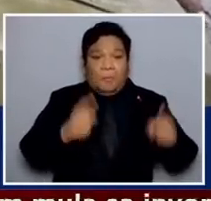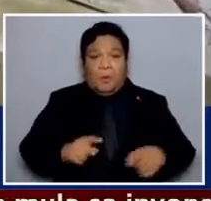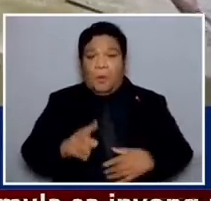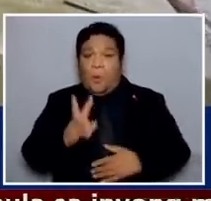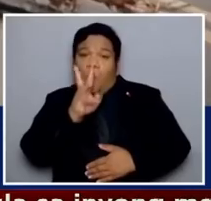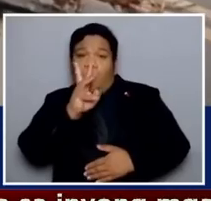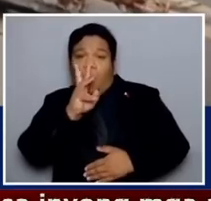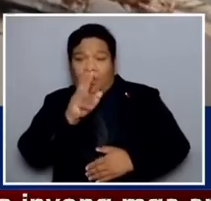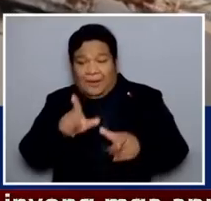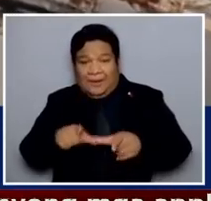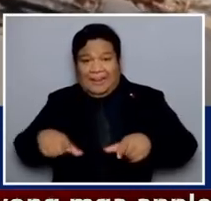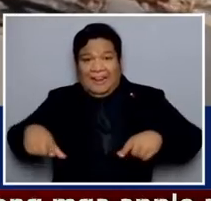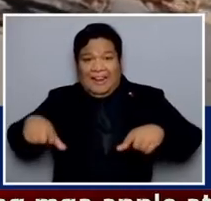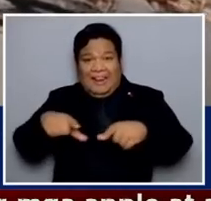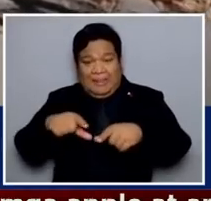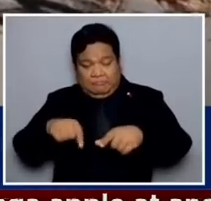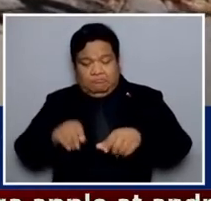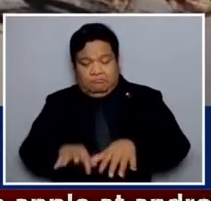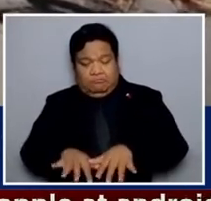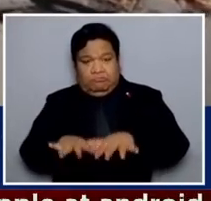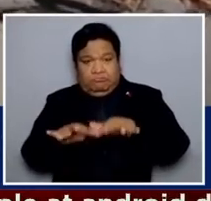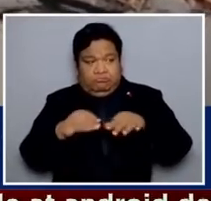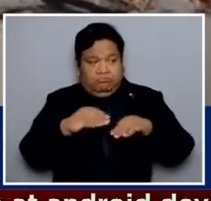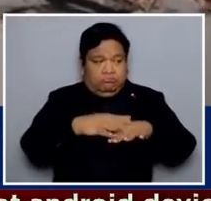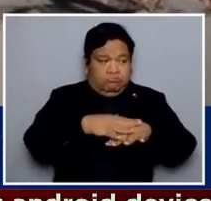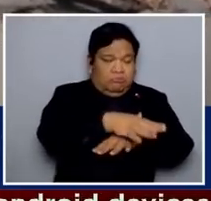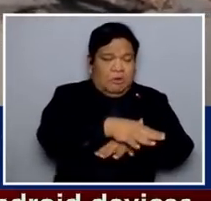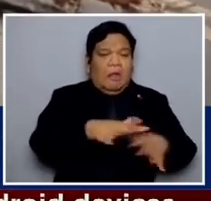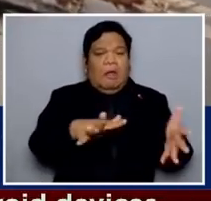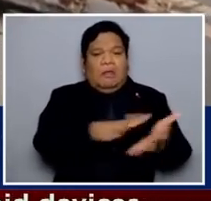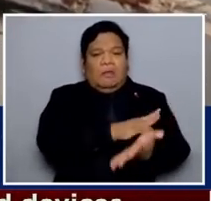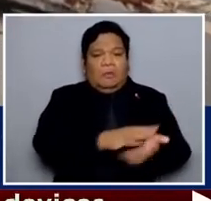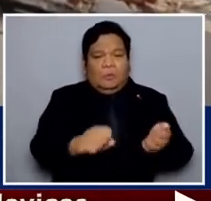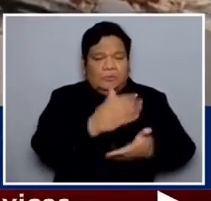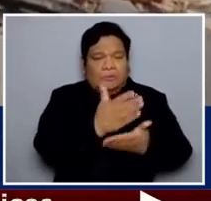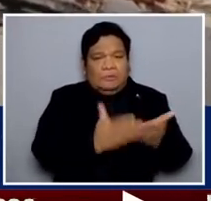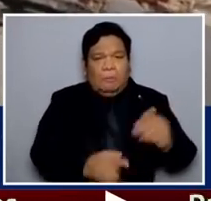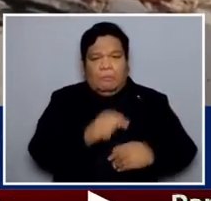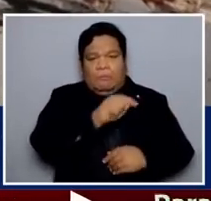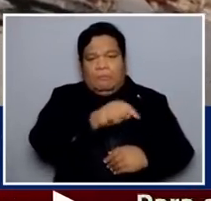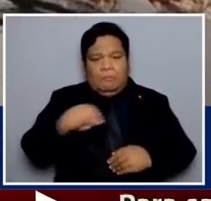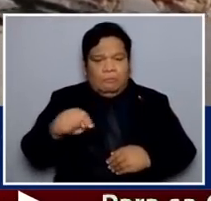Purok Guadalupe na siyang dahilan ng pagkasira ng ilang infrastruktura.